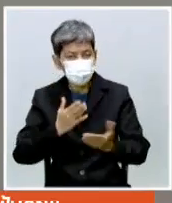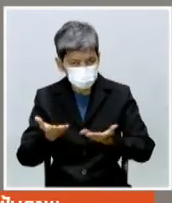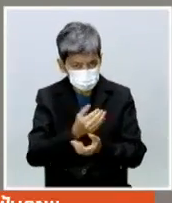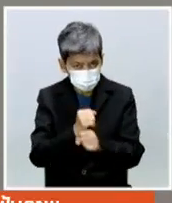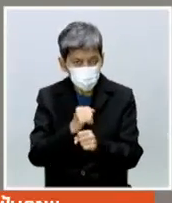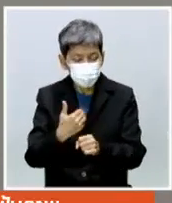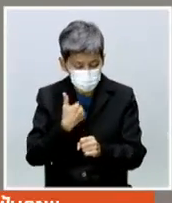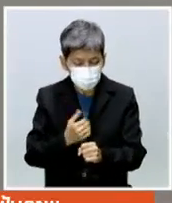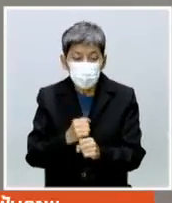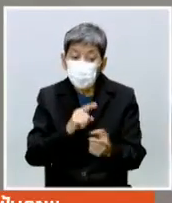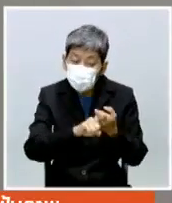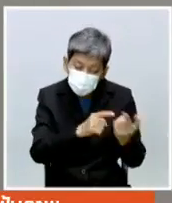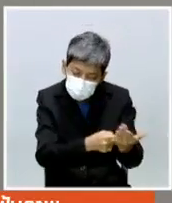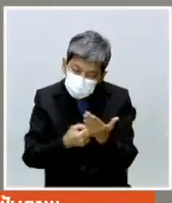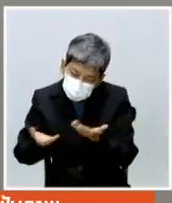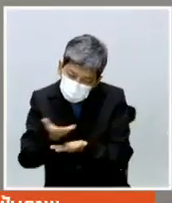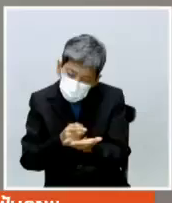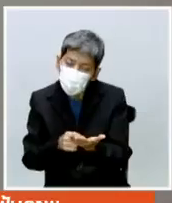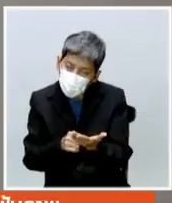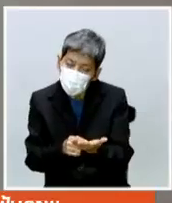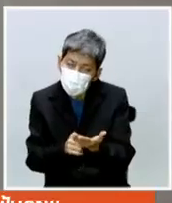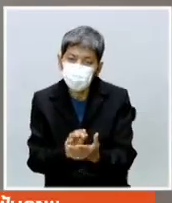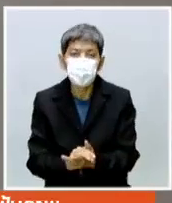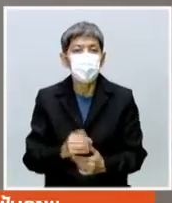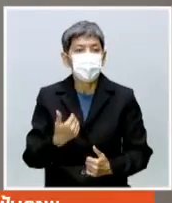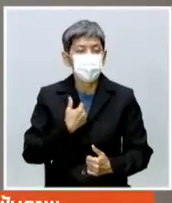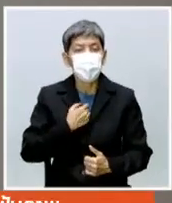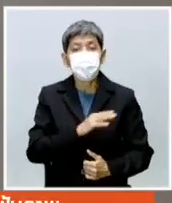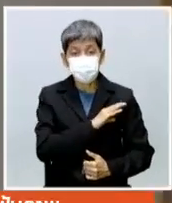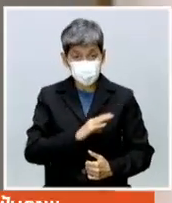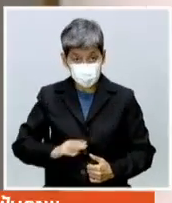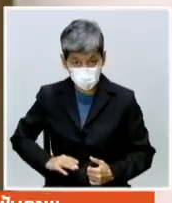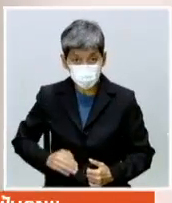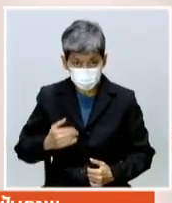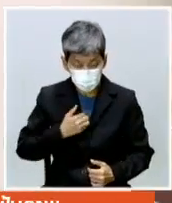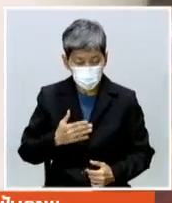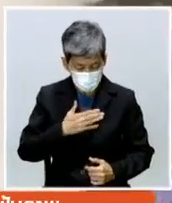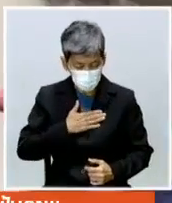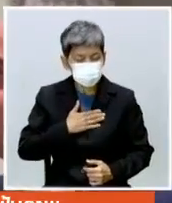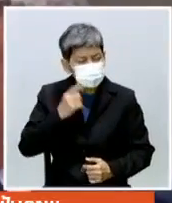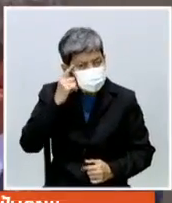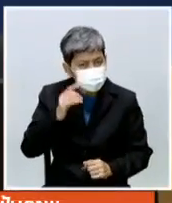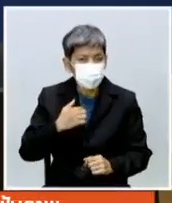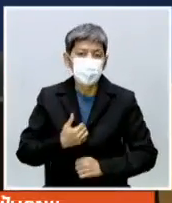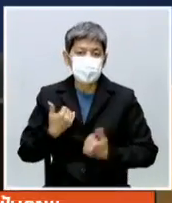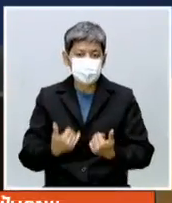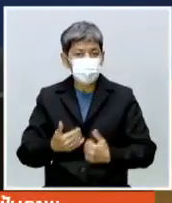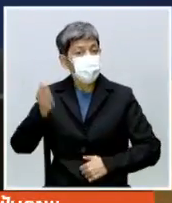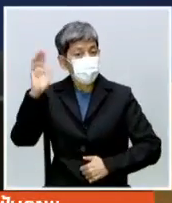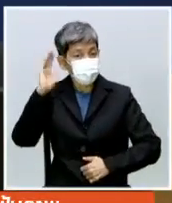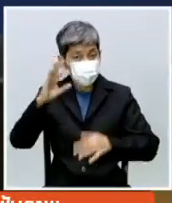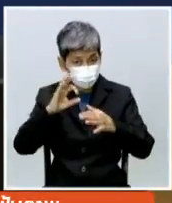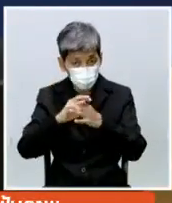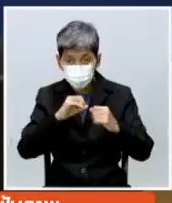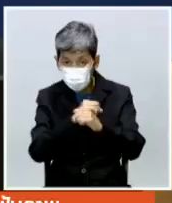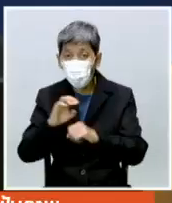ยกันถึงข้อเสนอของรัสเซียด้วยซึ่งทางการของเบลเยียมระบุในแถลงการว่าพวกเขาตกลงว่าการอภิปรายใดๆเกี่ยวกับ